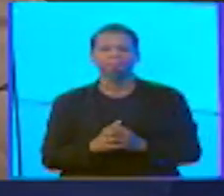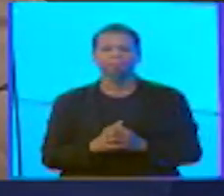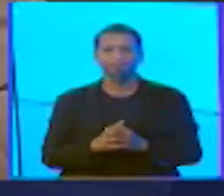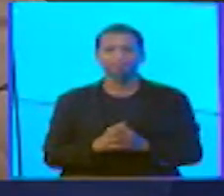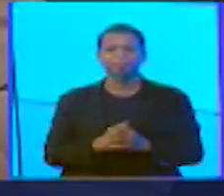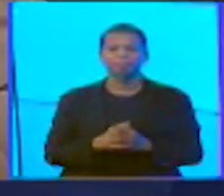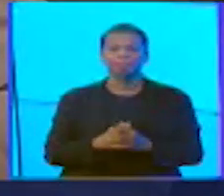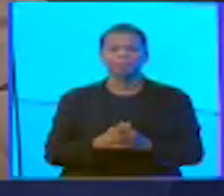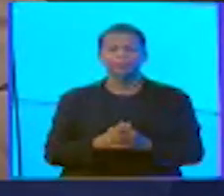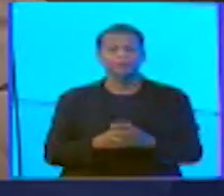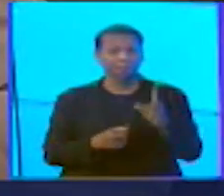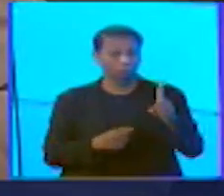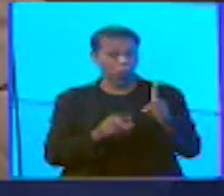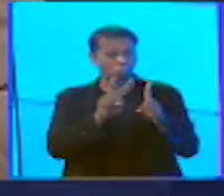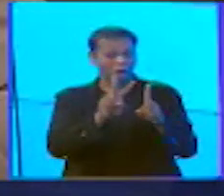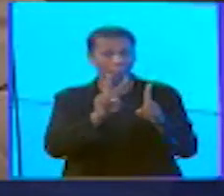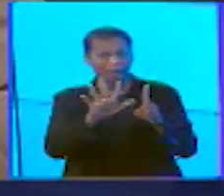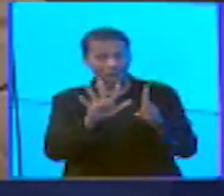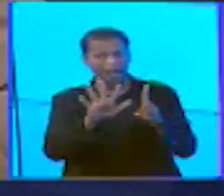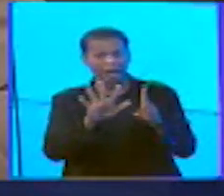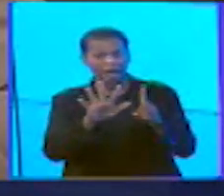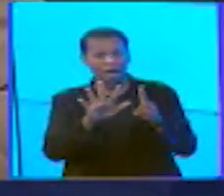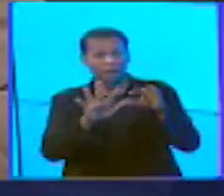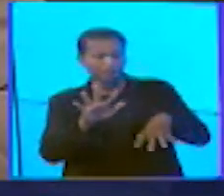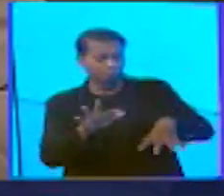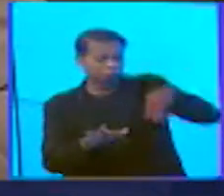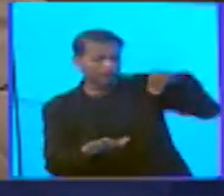Pusat 12 Utara itu